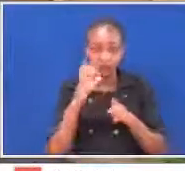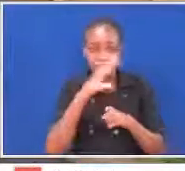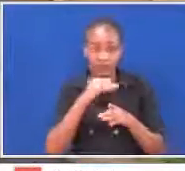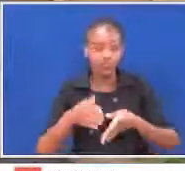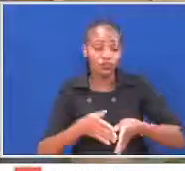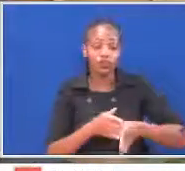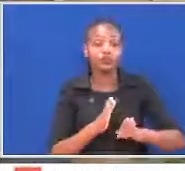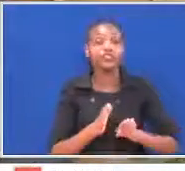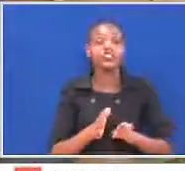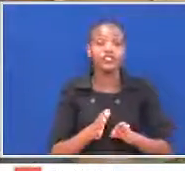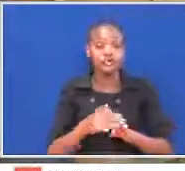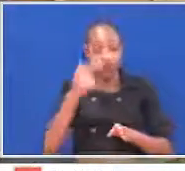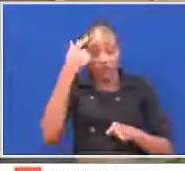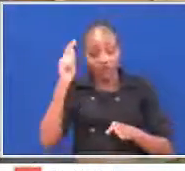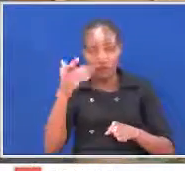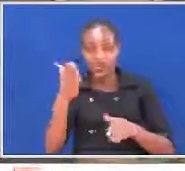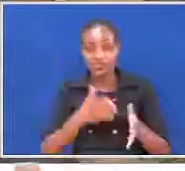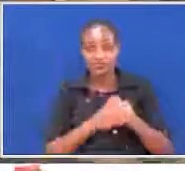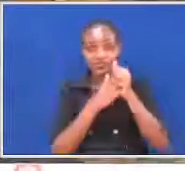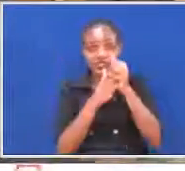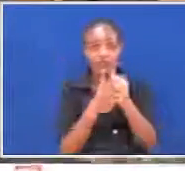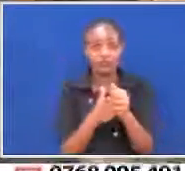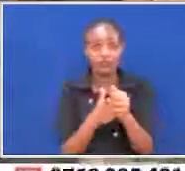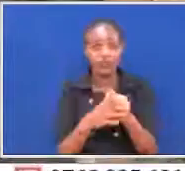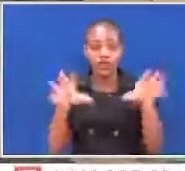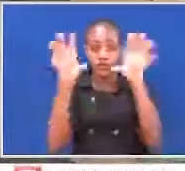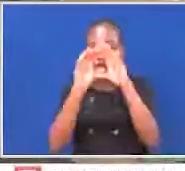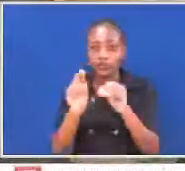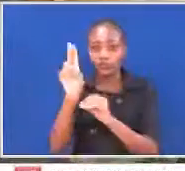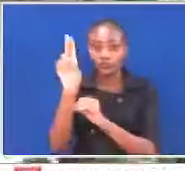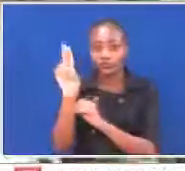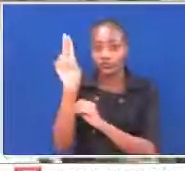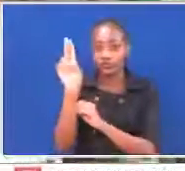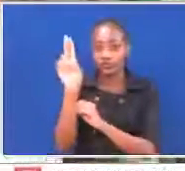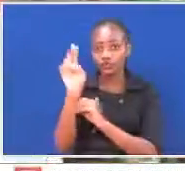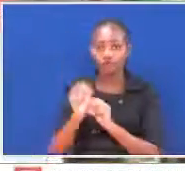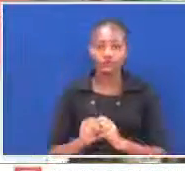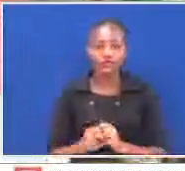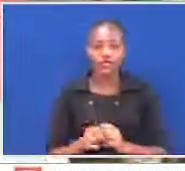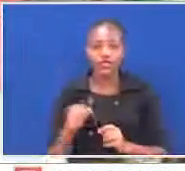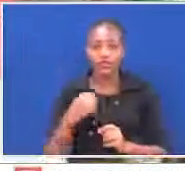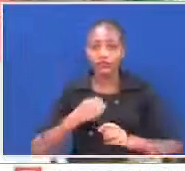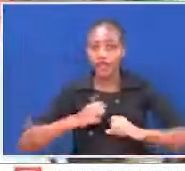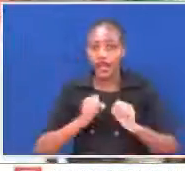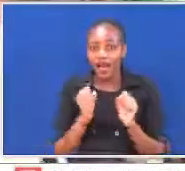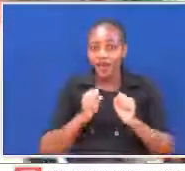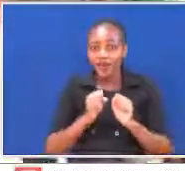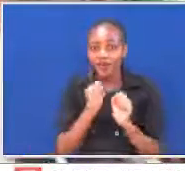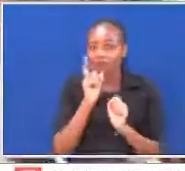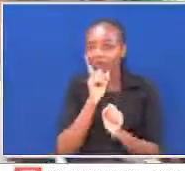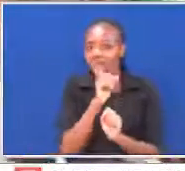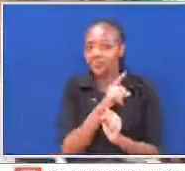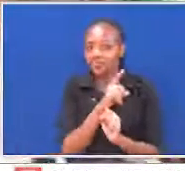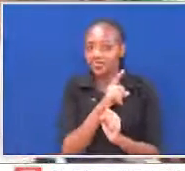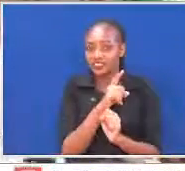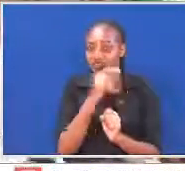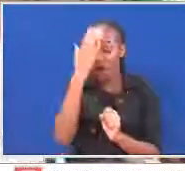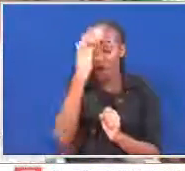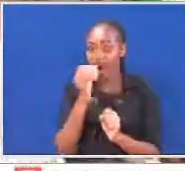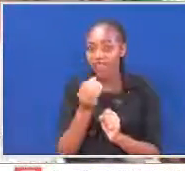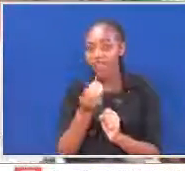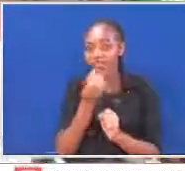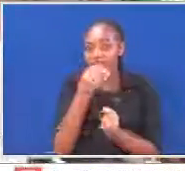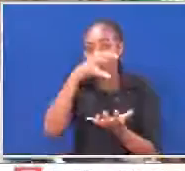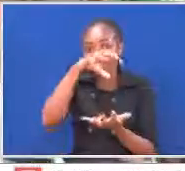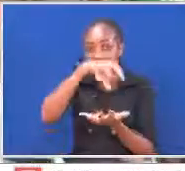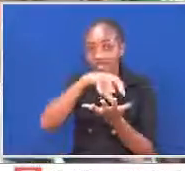asa kwa huyu uongozi ya rais wetu Uhuru Kenyatta. Nasema nimefurahia kwa keki ya Uhuru kama